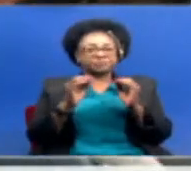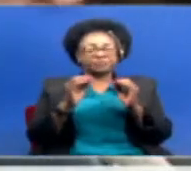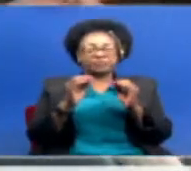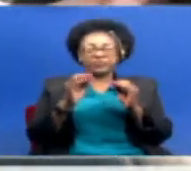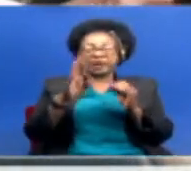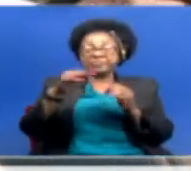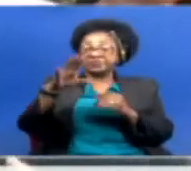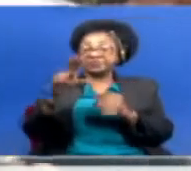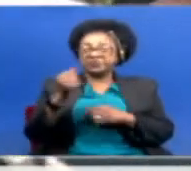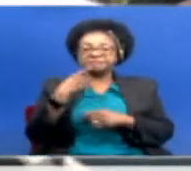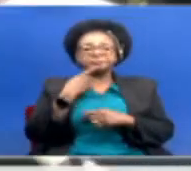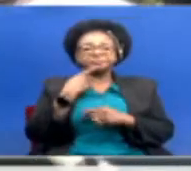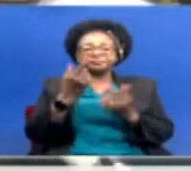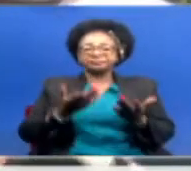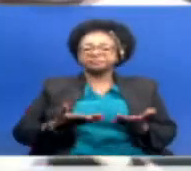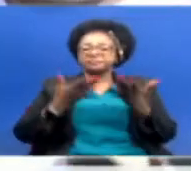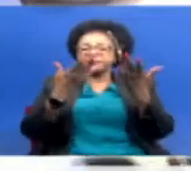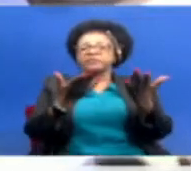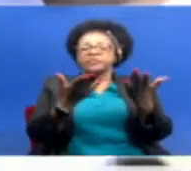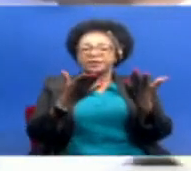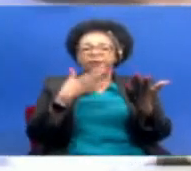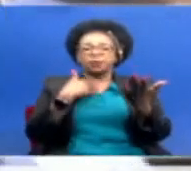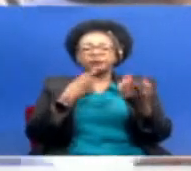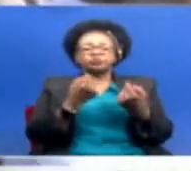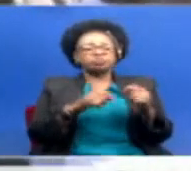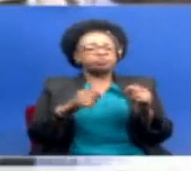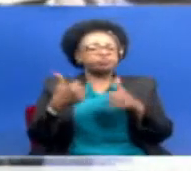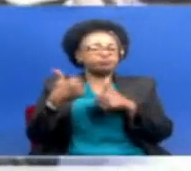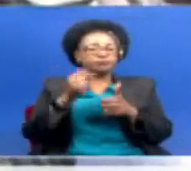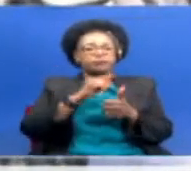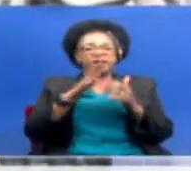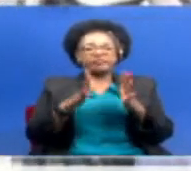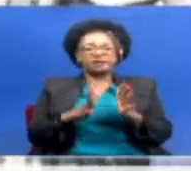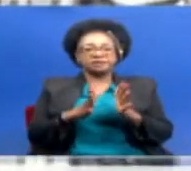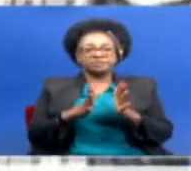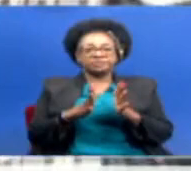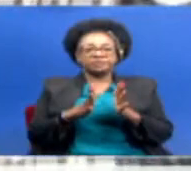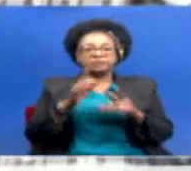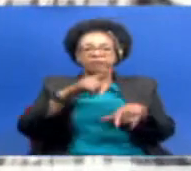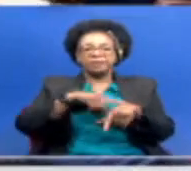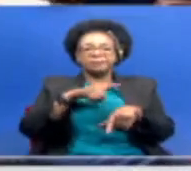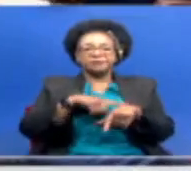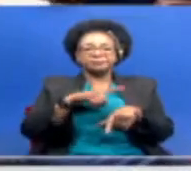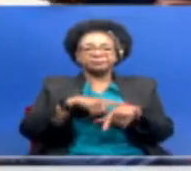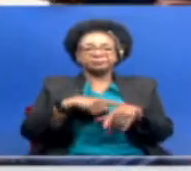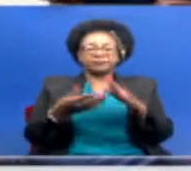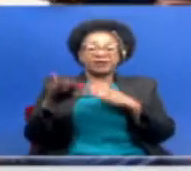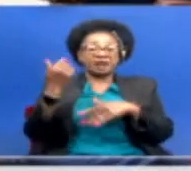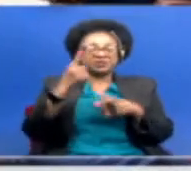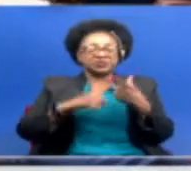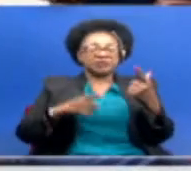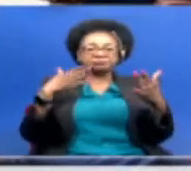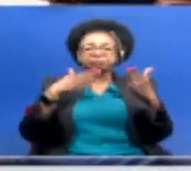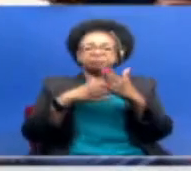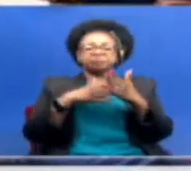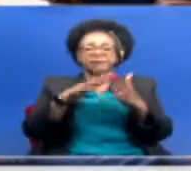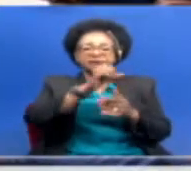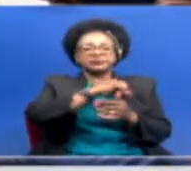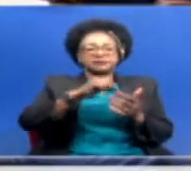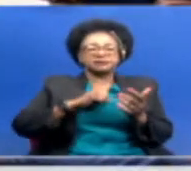wanasema watawasilisha upya hoja ya kutaka kumtimua gavana huyo baada ya ile ya mwaka jana kusimamishwa katika